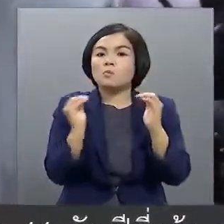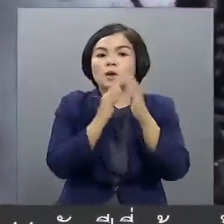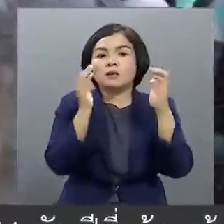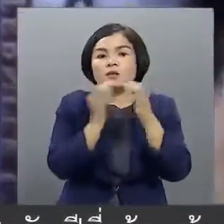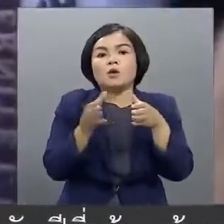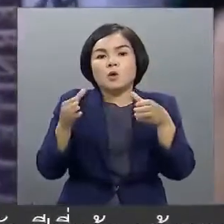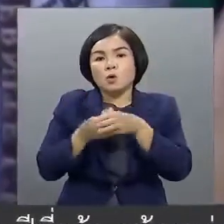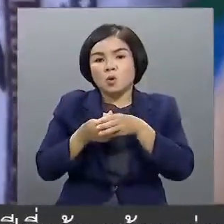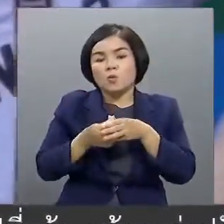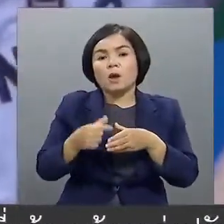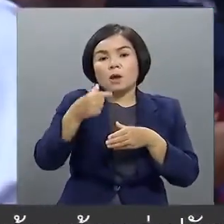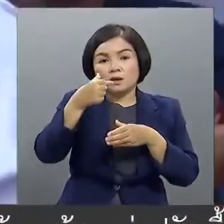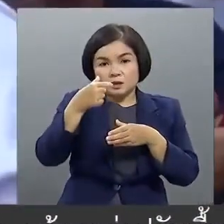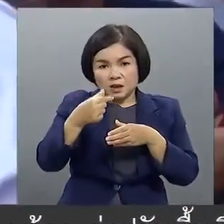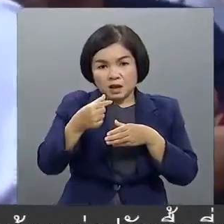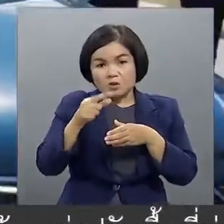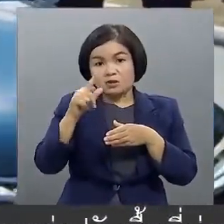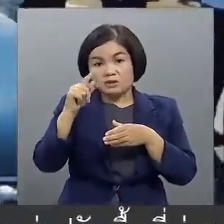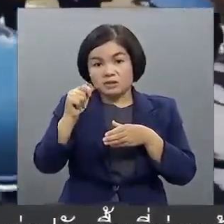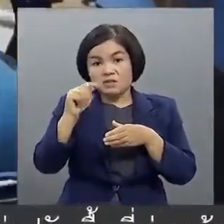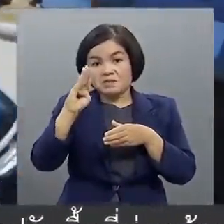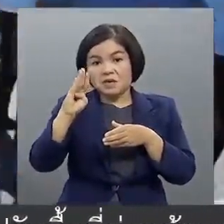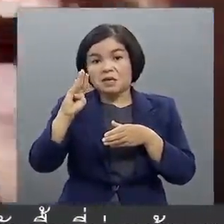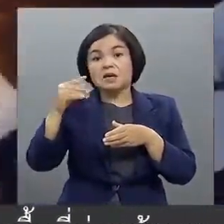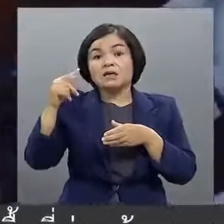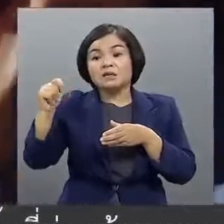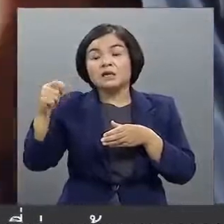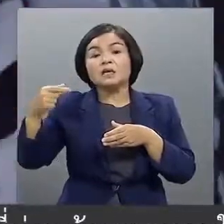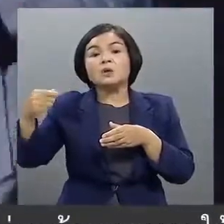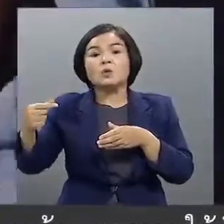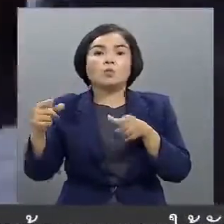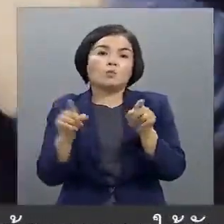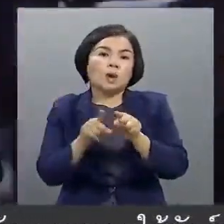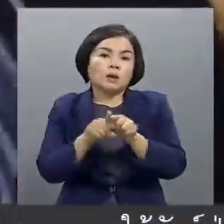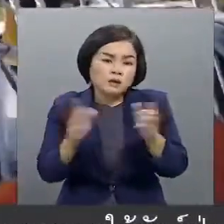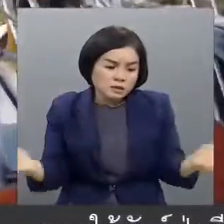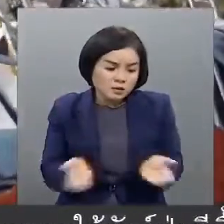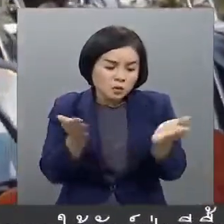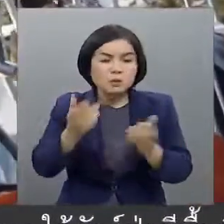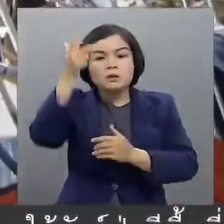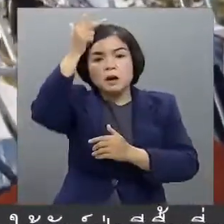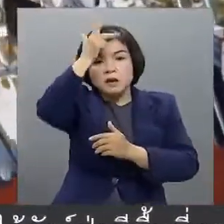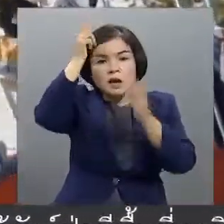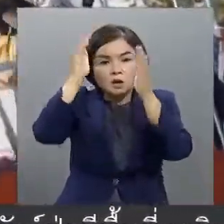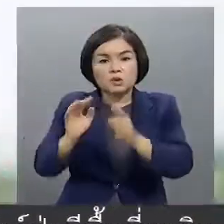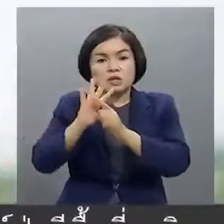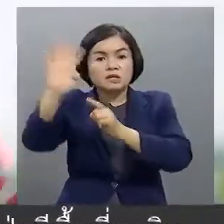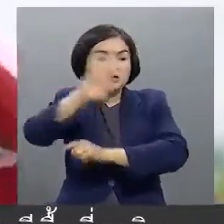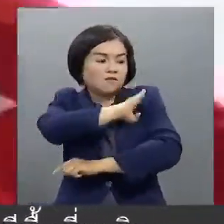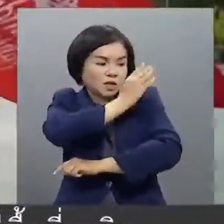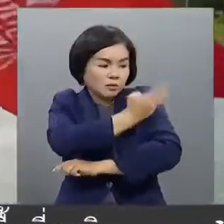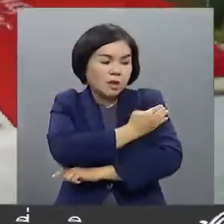LGBTQ ด้วยทั้งหมดนี้ผลักดันให้นางงามจักรวาลคนที่4ของฟิลิปปินส์ต้องการเป็นแนวร่ว